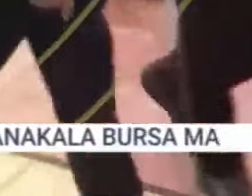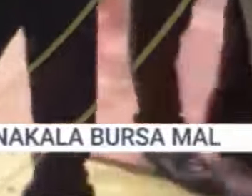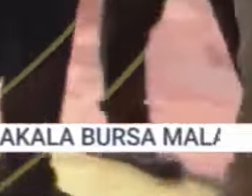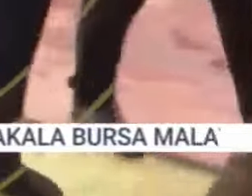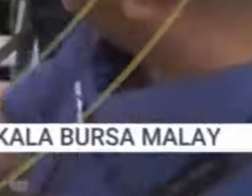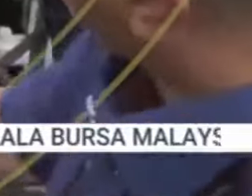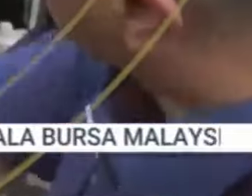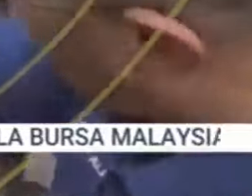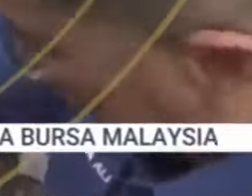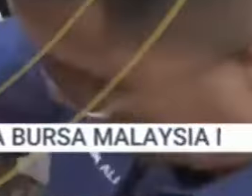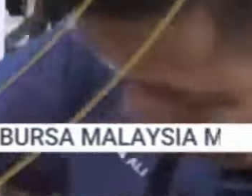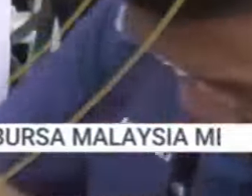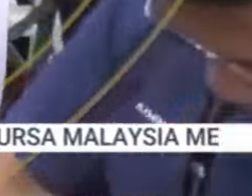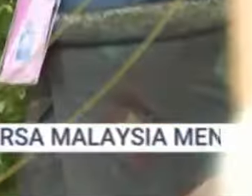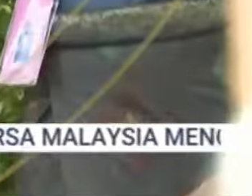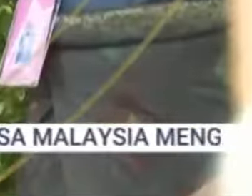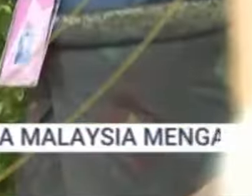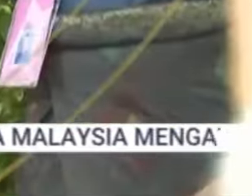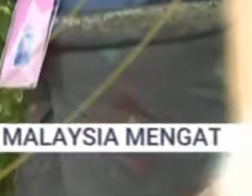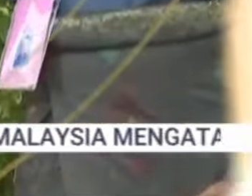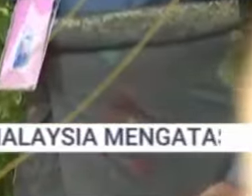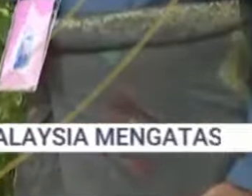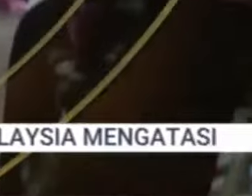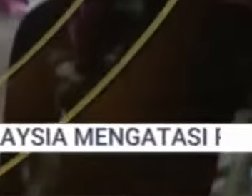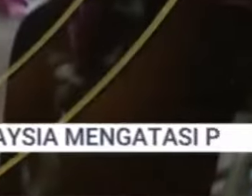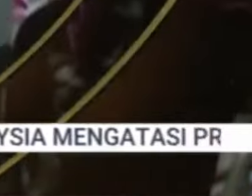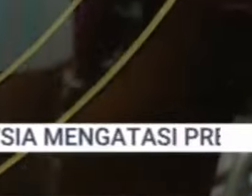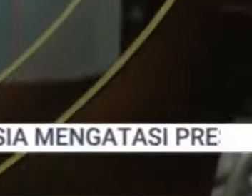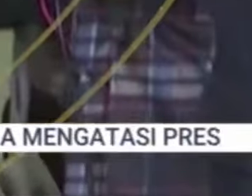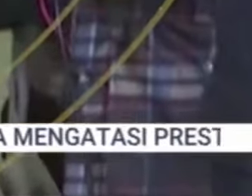memilih wakil rakyat.